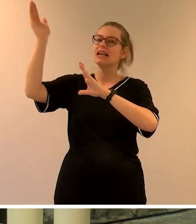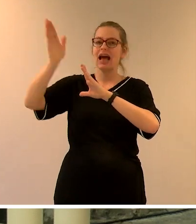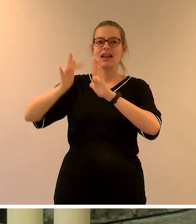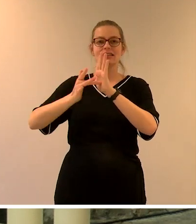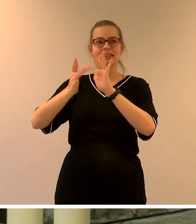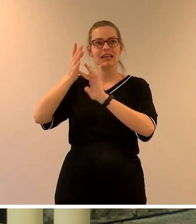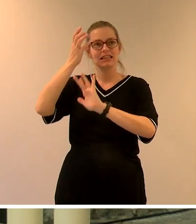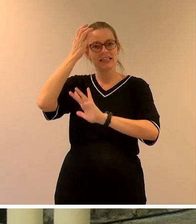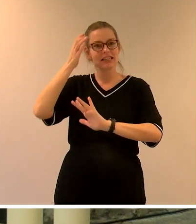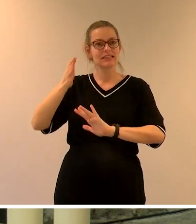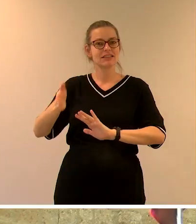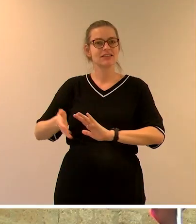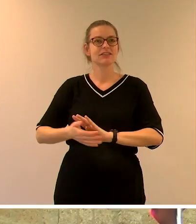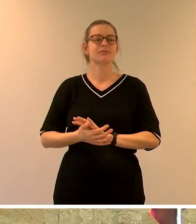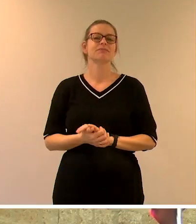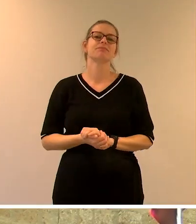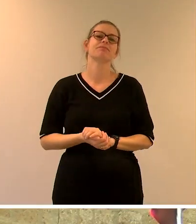Jezus Christus.